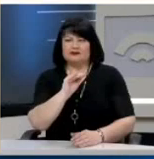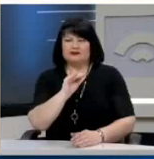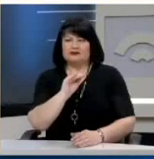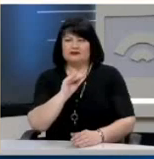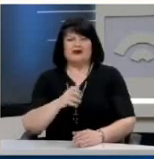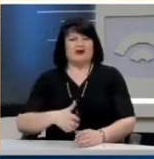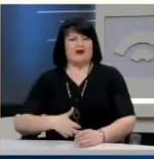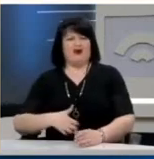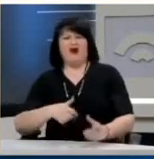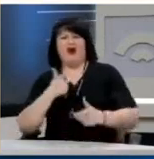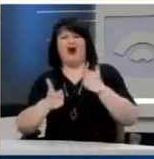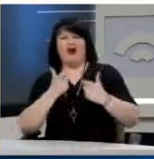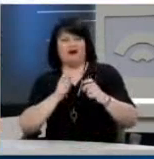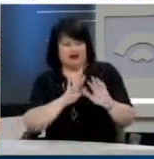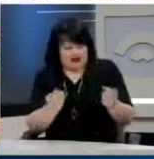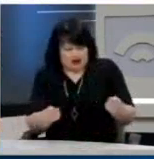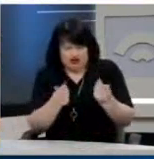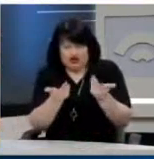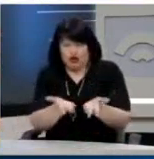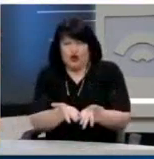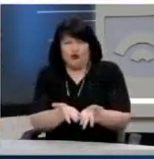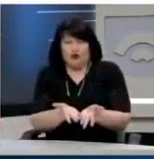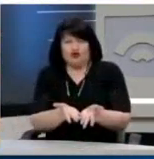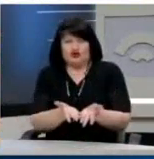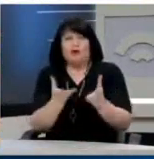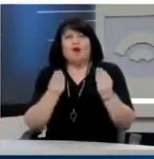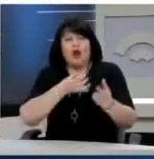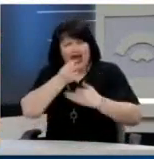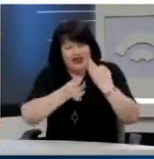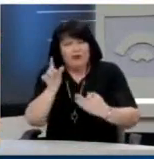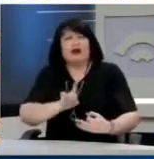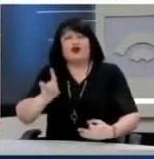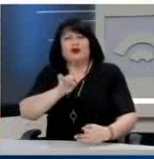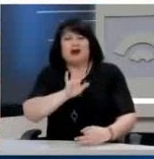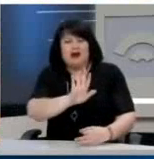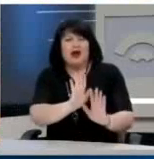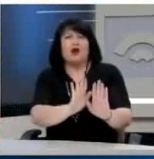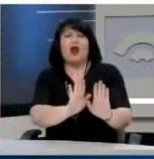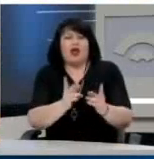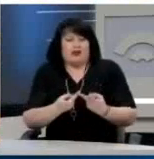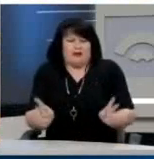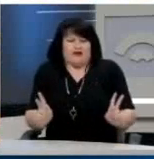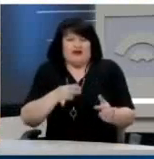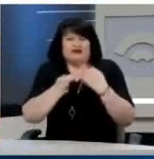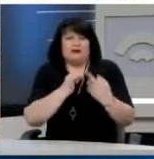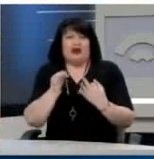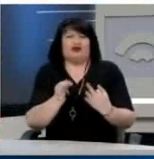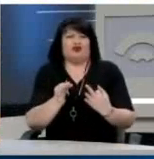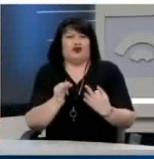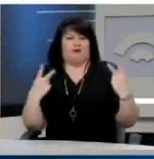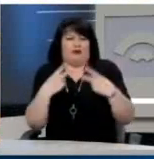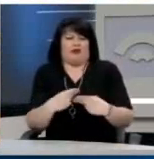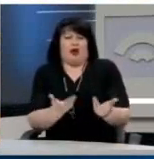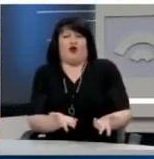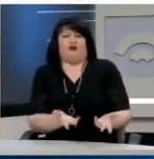πάμε, κύριοι συνάδελφοι. Έτσι θα πάμε. Ναι, θα πω πολλά για τον κύριο Μητσοτάκη σήμερα, αλλά θα με αφήσετε να μιλήσω.